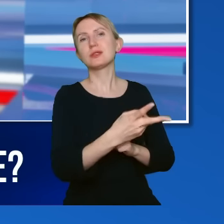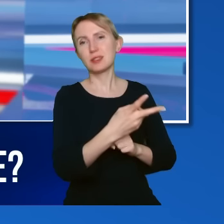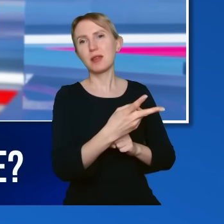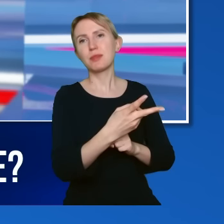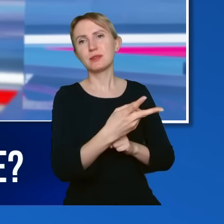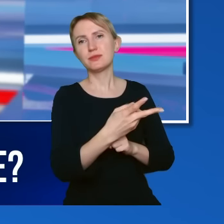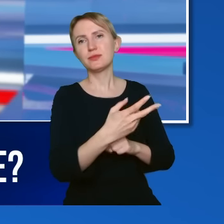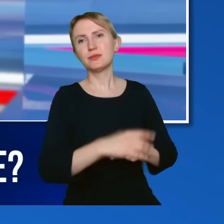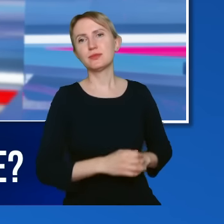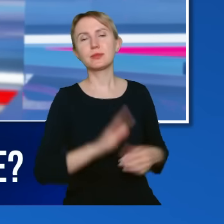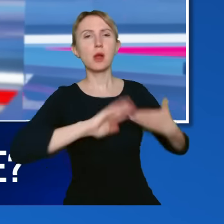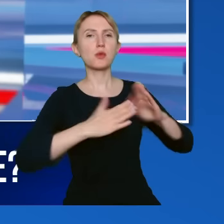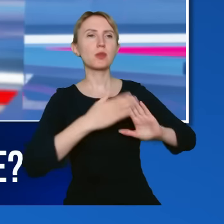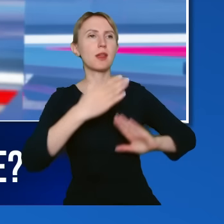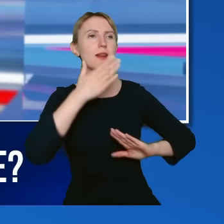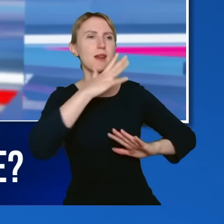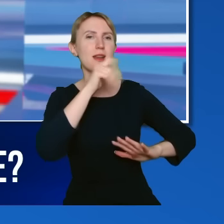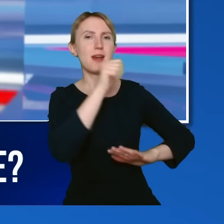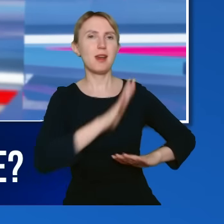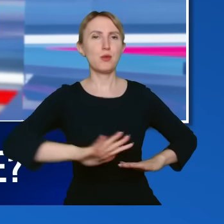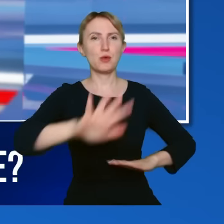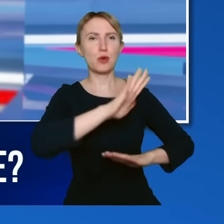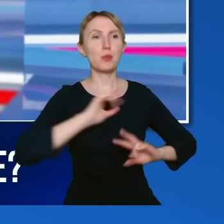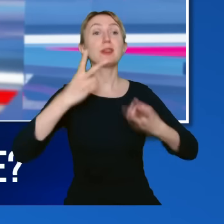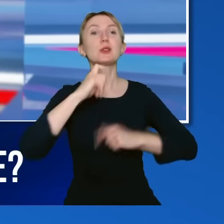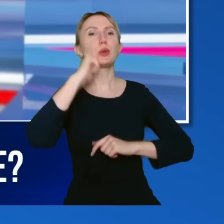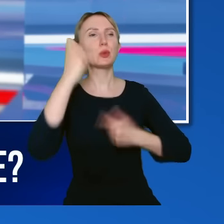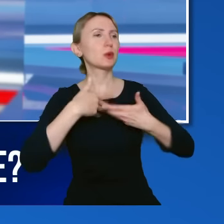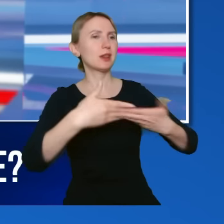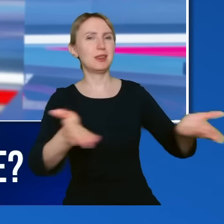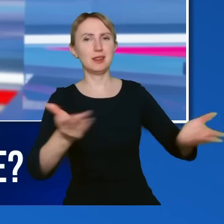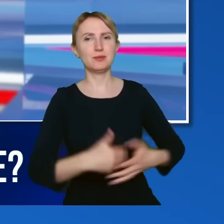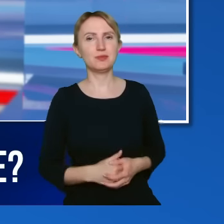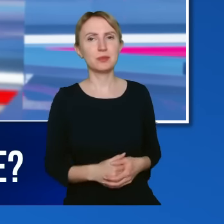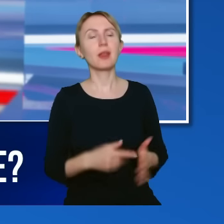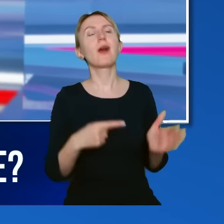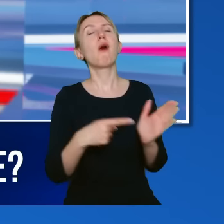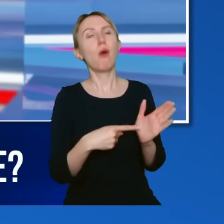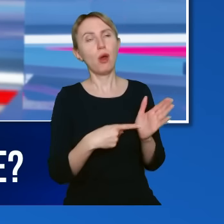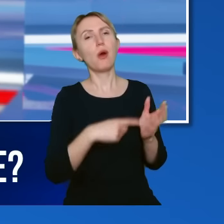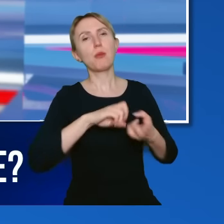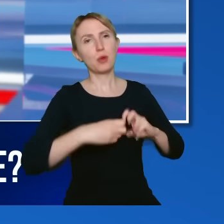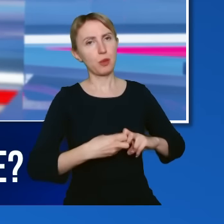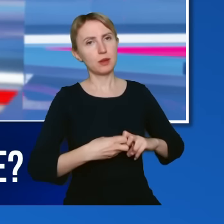uwolniony dostęp rynku europejskiego dla płodów rolnych Ukrainy po wybuchu wojny. I tu jest problem.